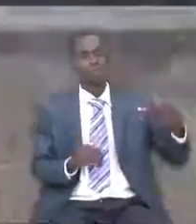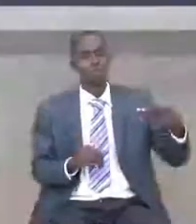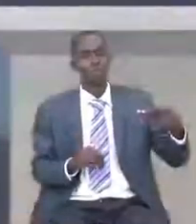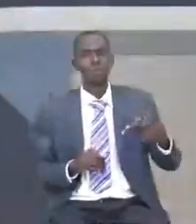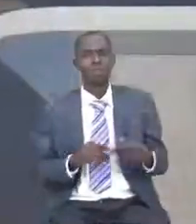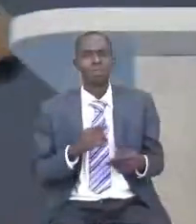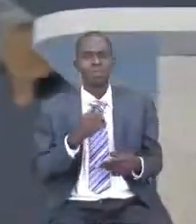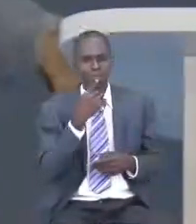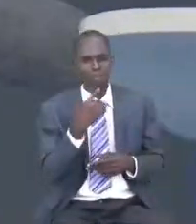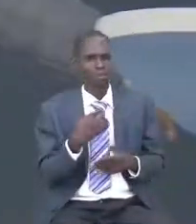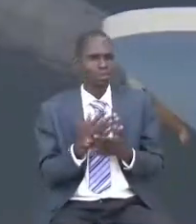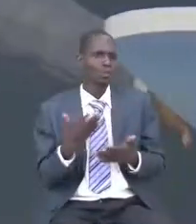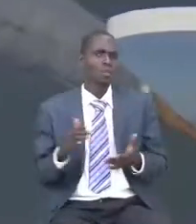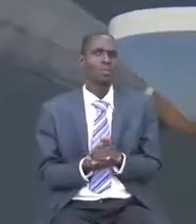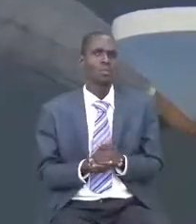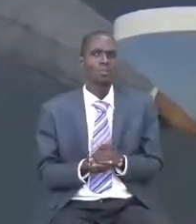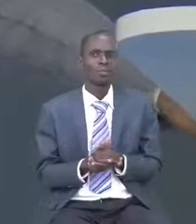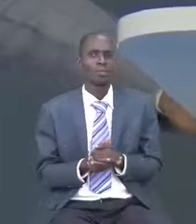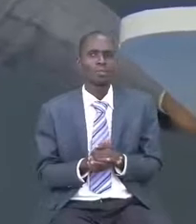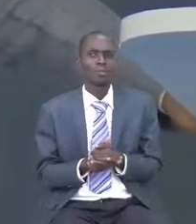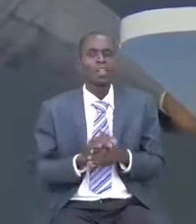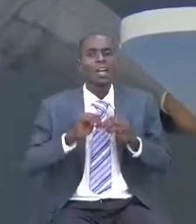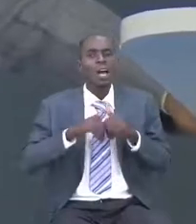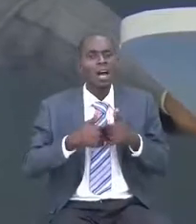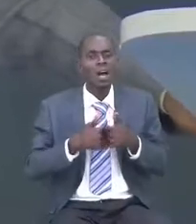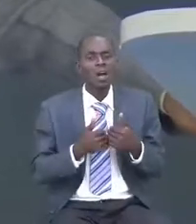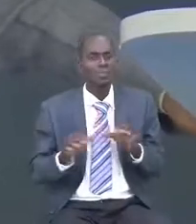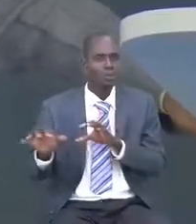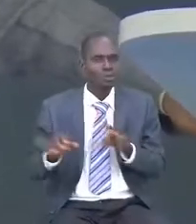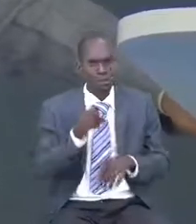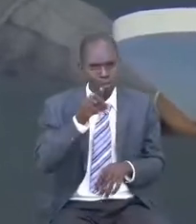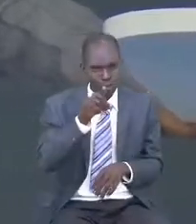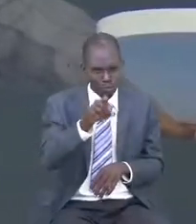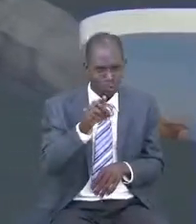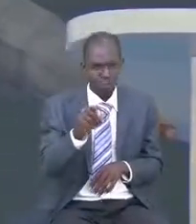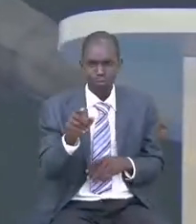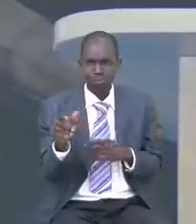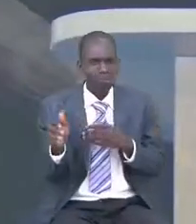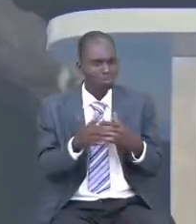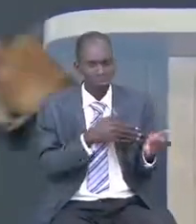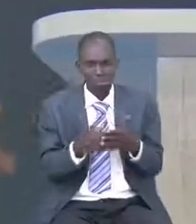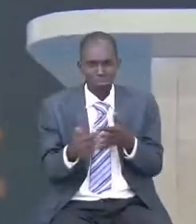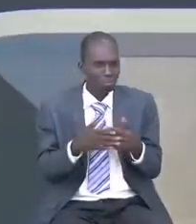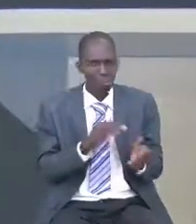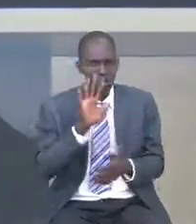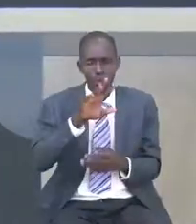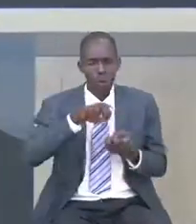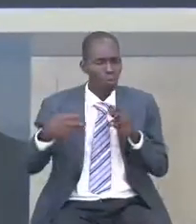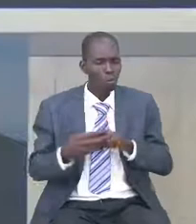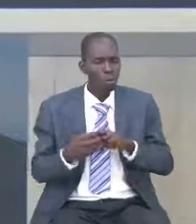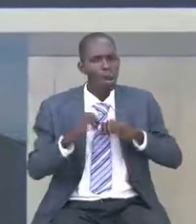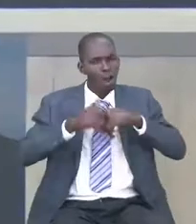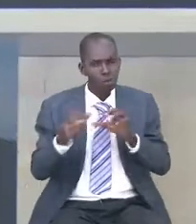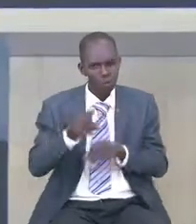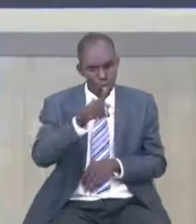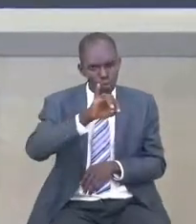quelque chose. Comment as-tu pu, malgré les problèmes, comment est-ce que tu as pu réussir